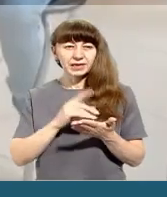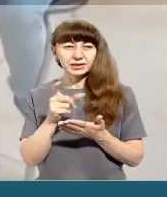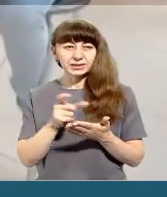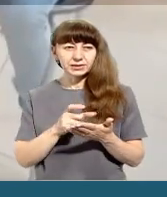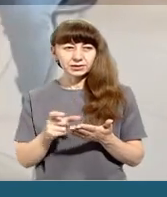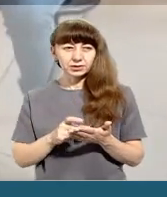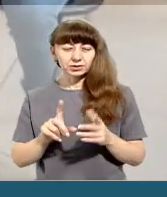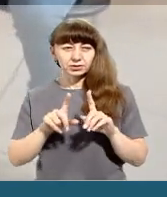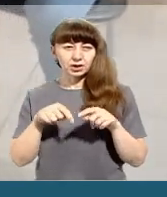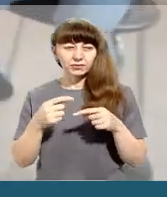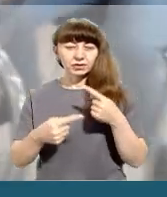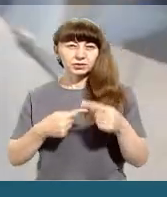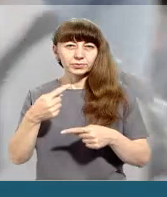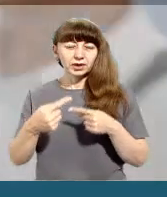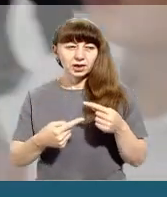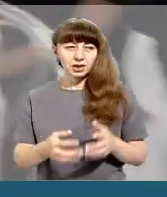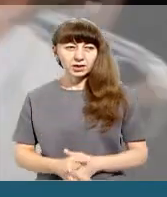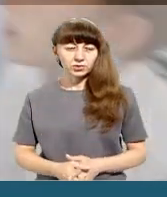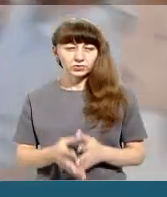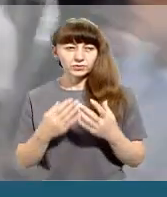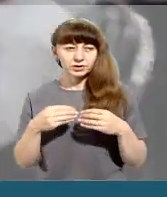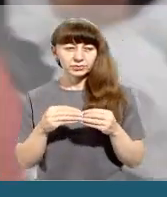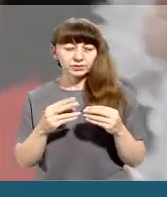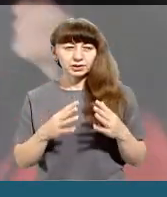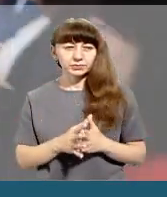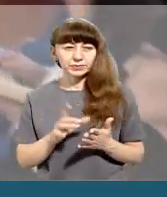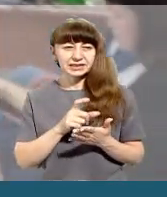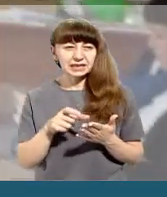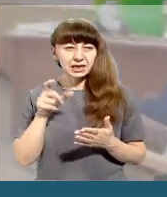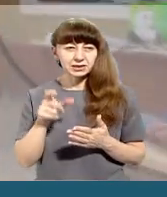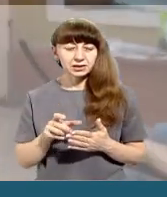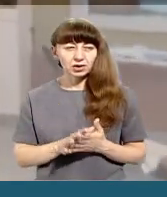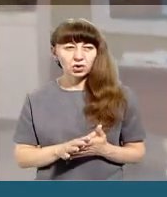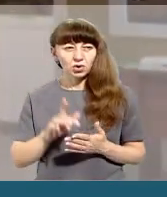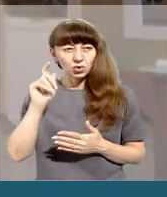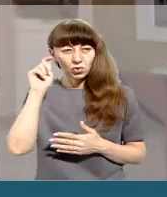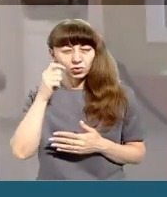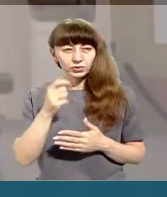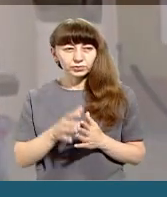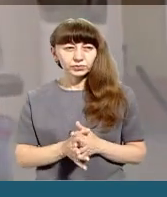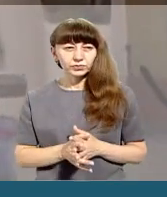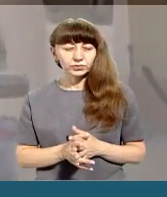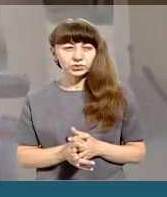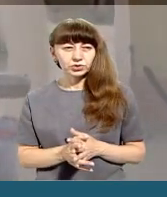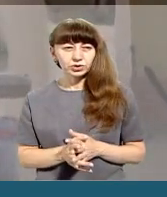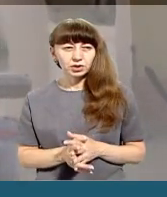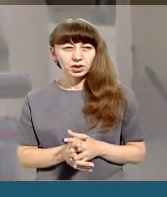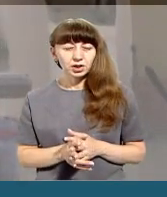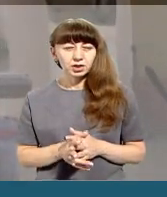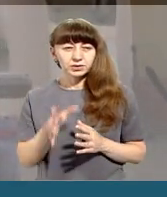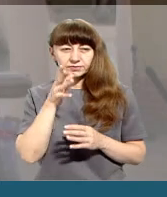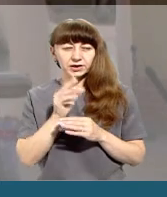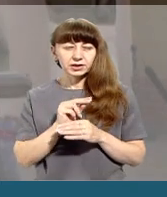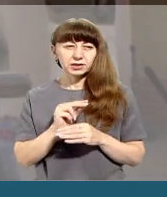Ақынға бұл өнер әкесі Шынболаттан дарыған. Ол да домбыра шертіп ән шығарған. Бүгінде оның шығармашылық жолын немересі